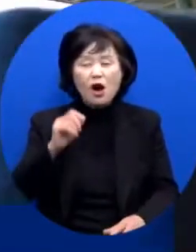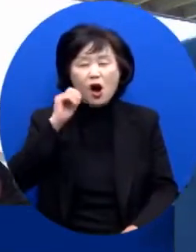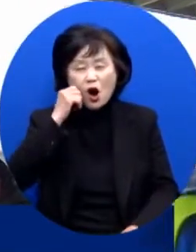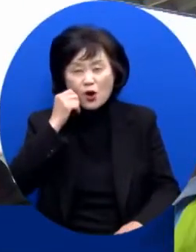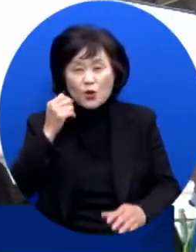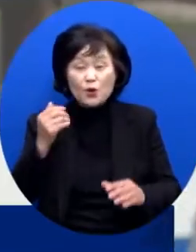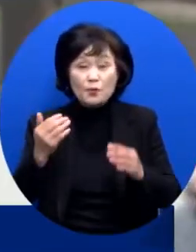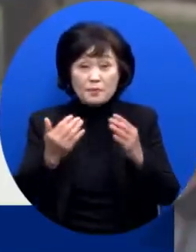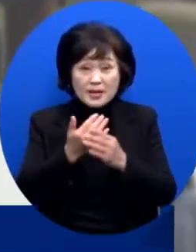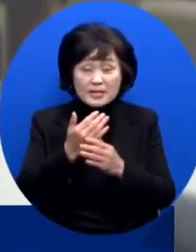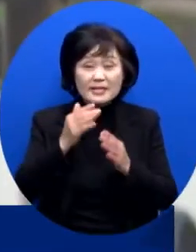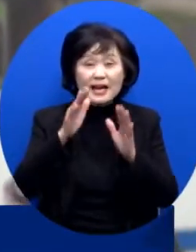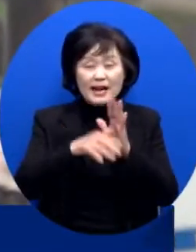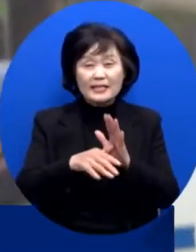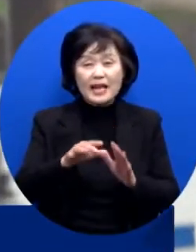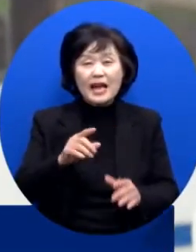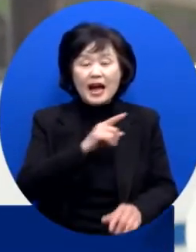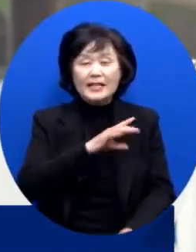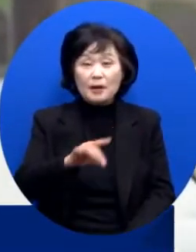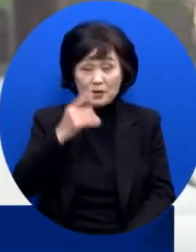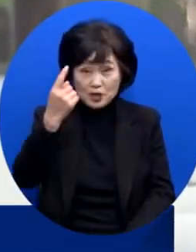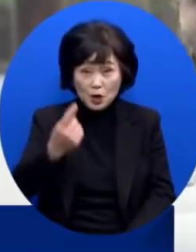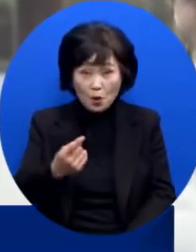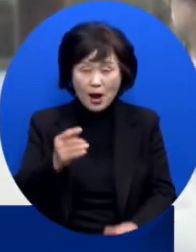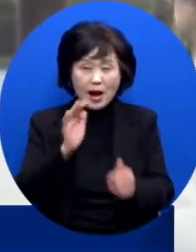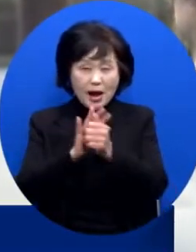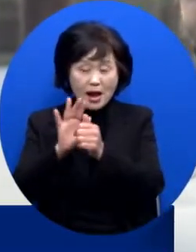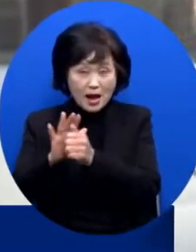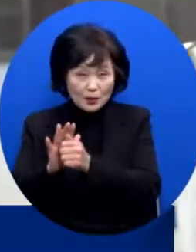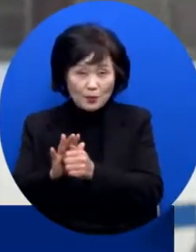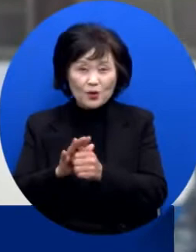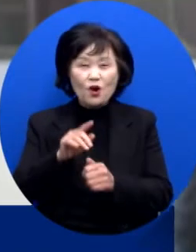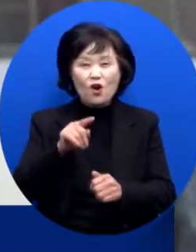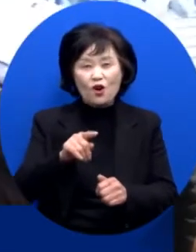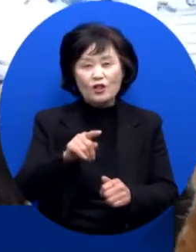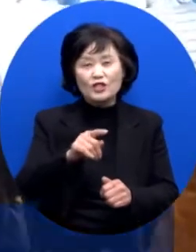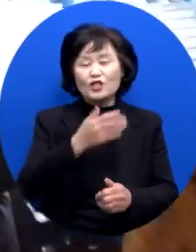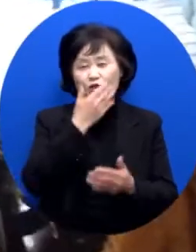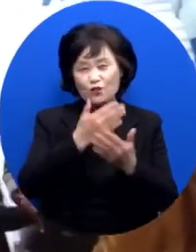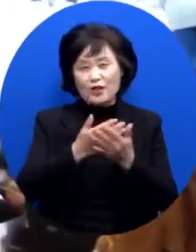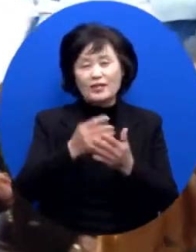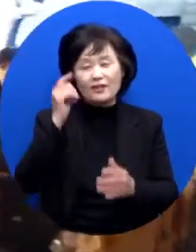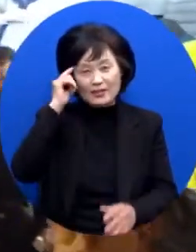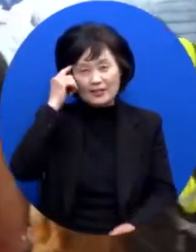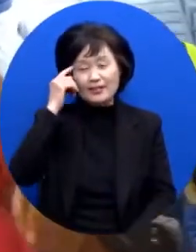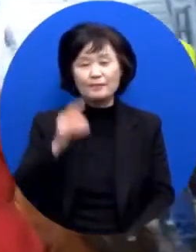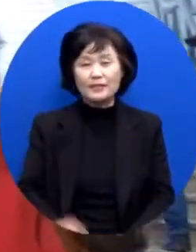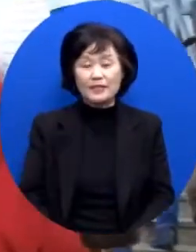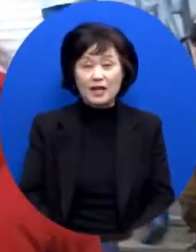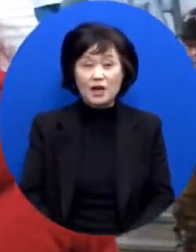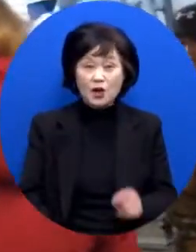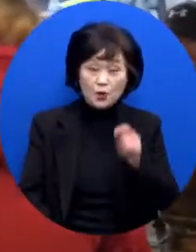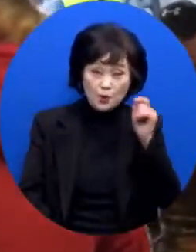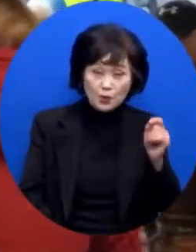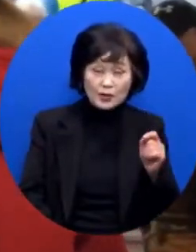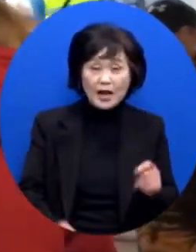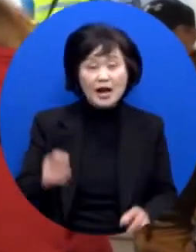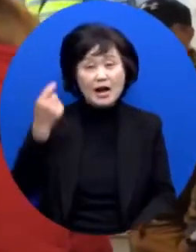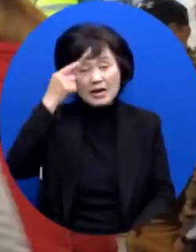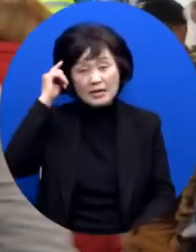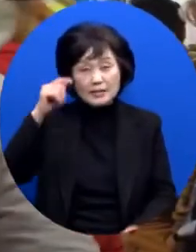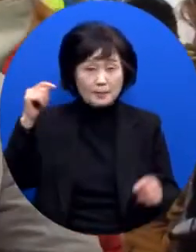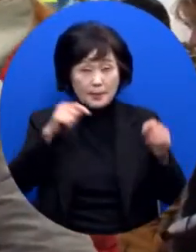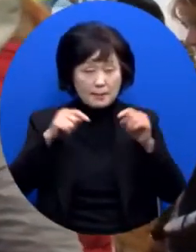그들의 필요한 것들을 보고 빠른 시간에 대처하는 것이 중요하다고 생각합니다. 우크라이나와 러시아의 전면전이 시작된